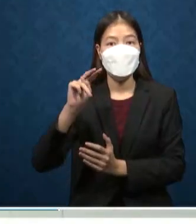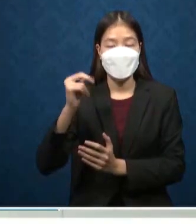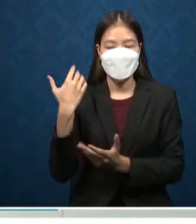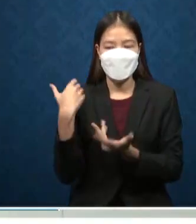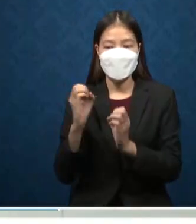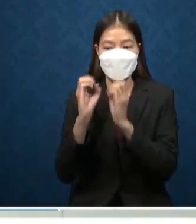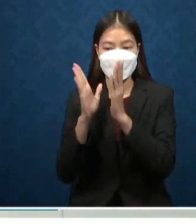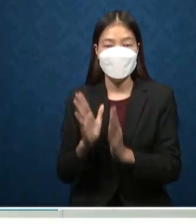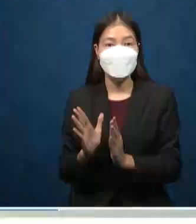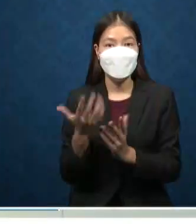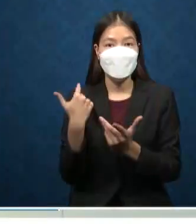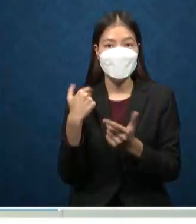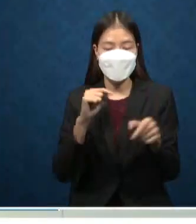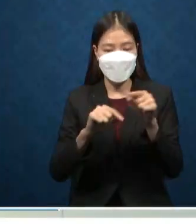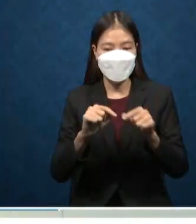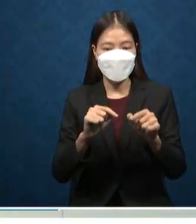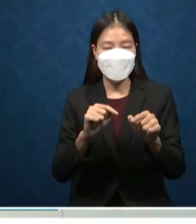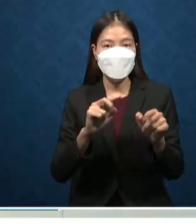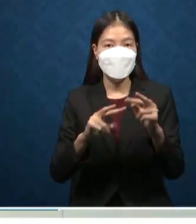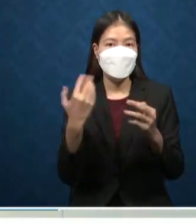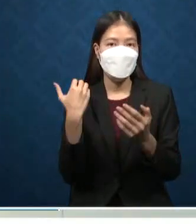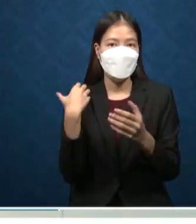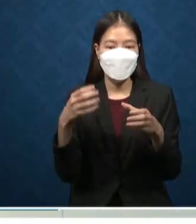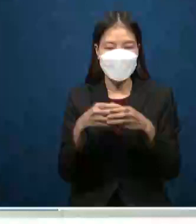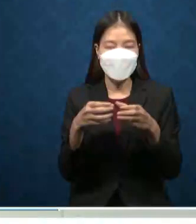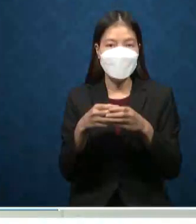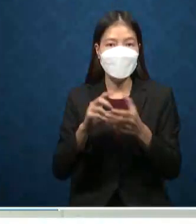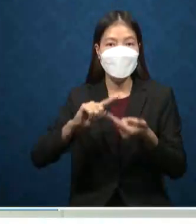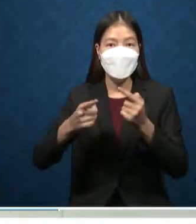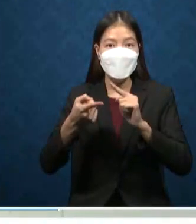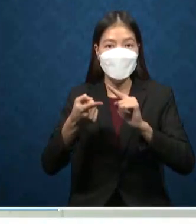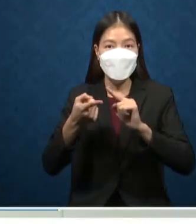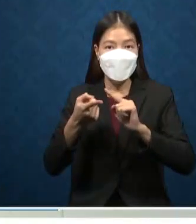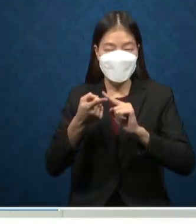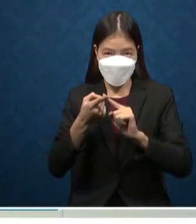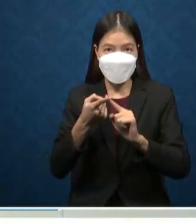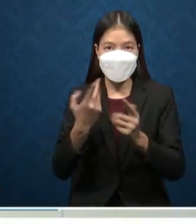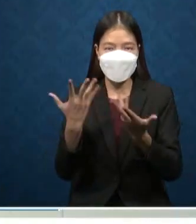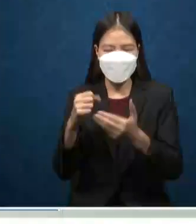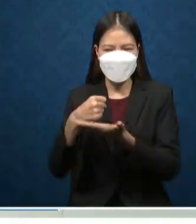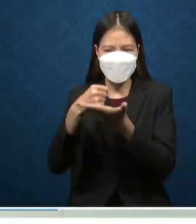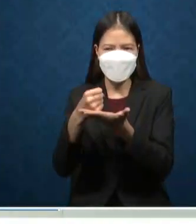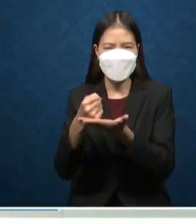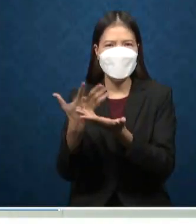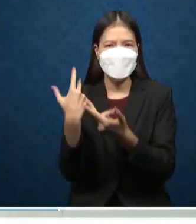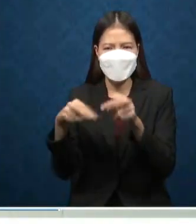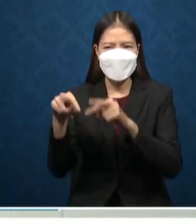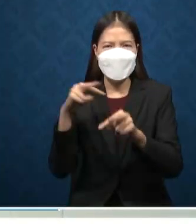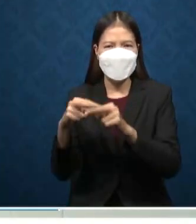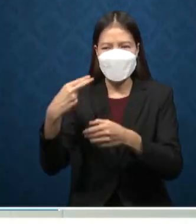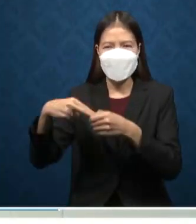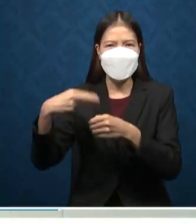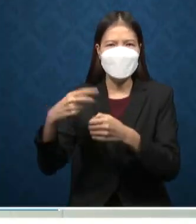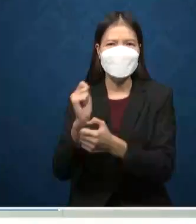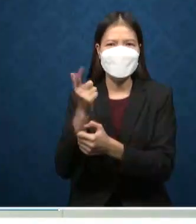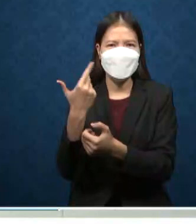ว่าเคยรณรงค์ในห้องกลุ่มเพื่อนสว.เพื่อหางบประมาณไปให้เป็นค่าน้ำมันมอเตอร์ไซค์ก็คือรายนี้แหละครับที่